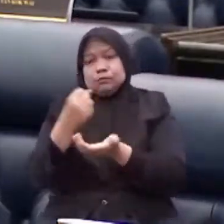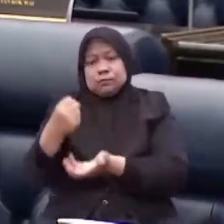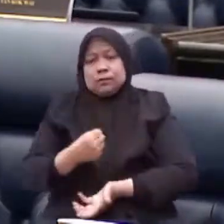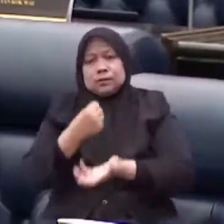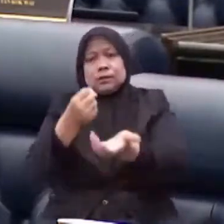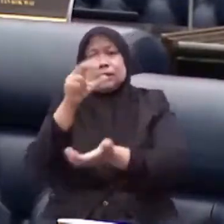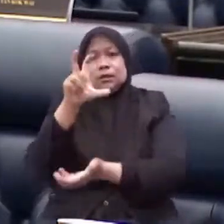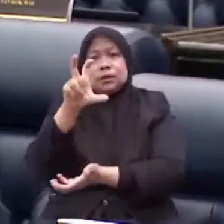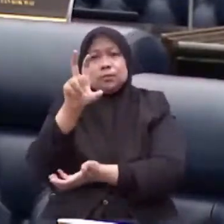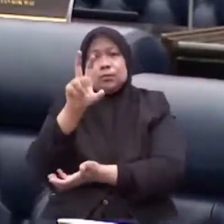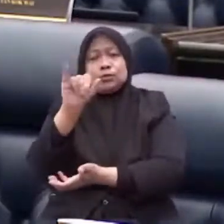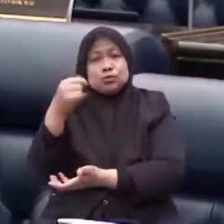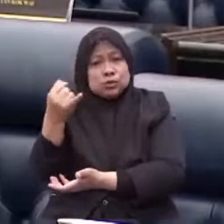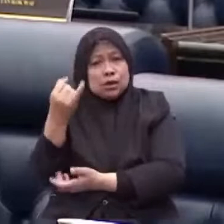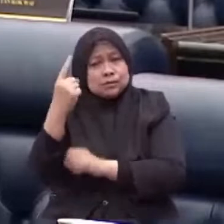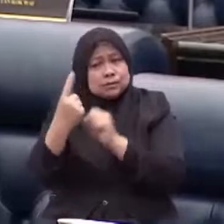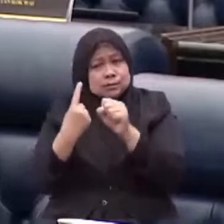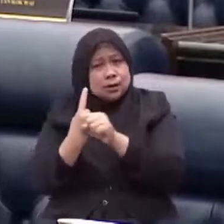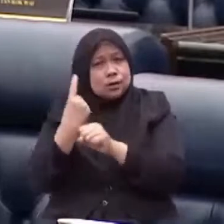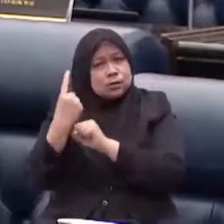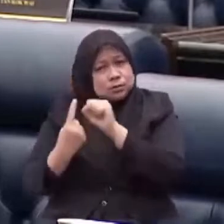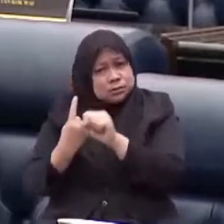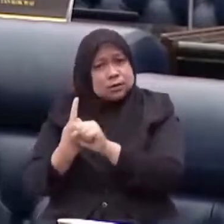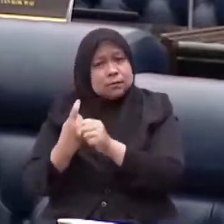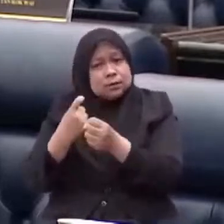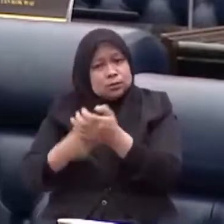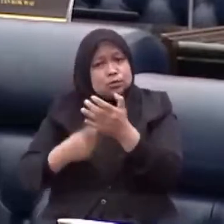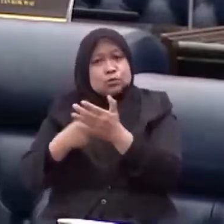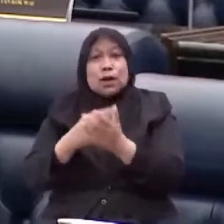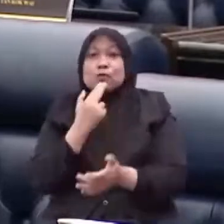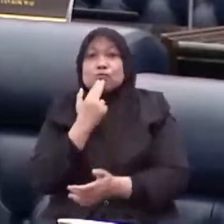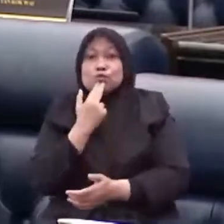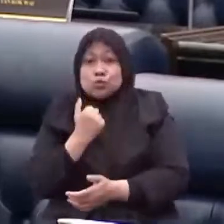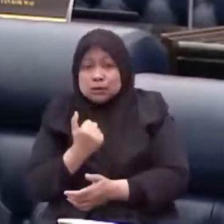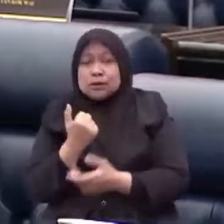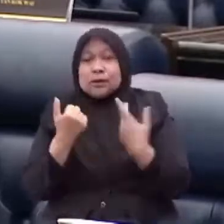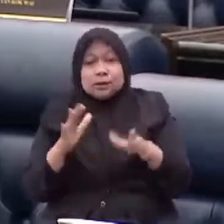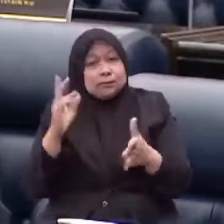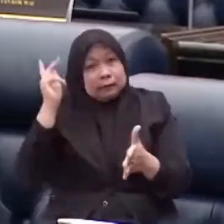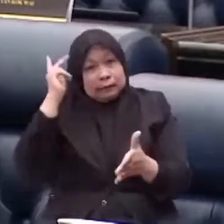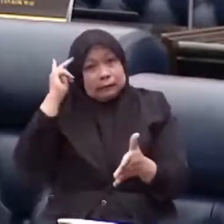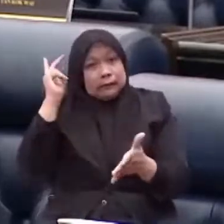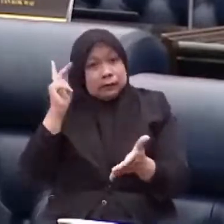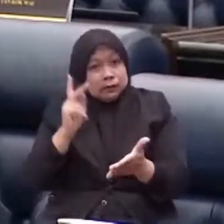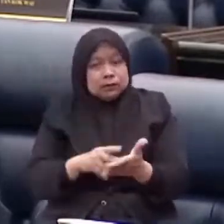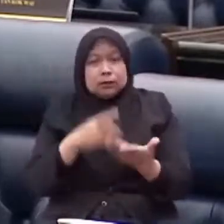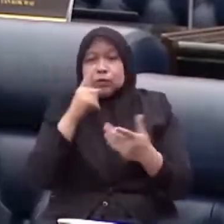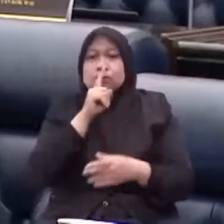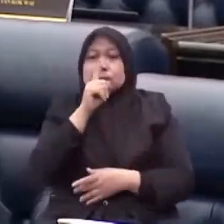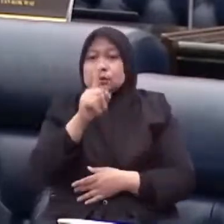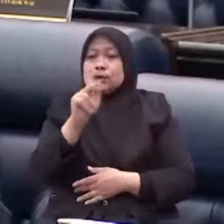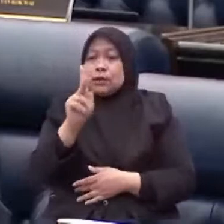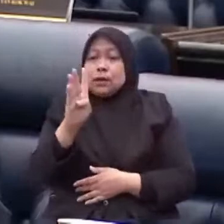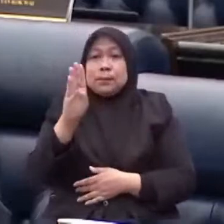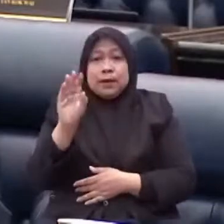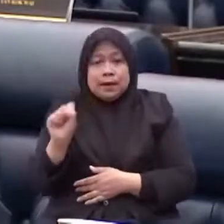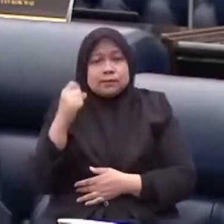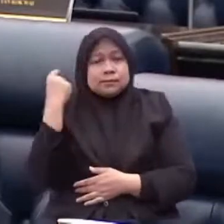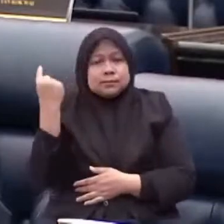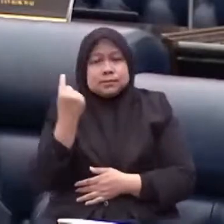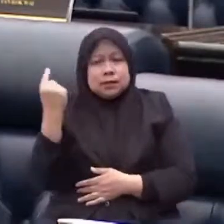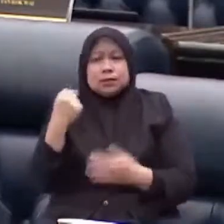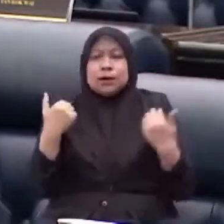khas 30 juta Ringgit setiap tahun melalui Cukai gula yang diperkenalkan untuk memastikan bahwa KBS